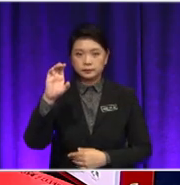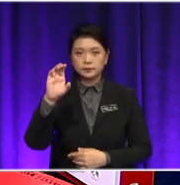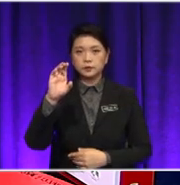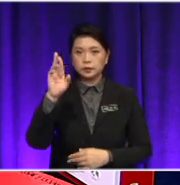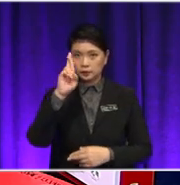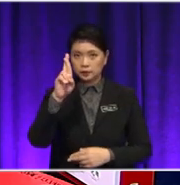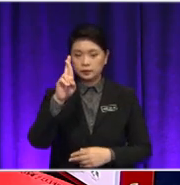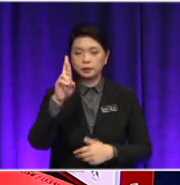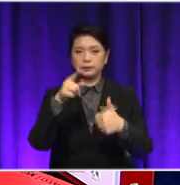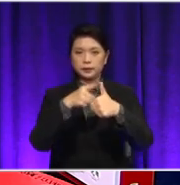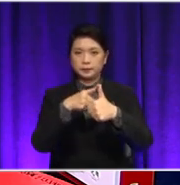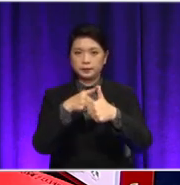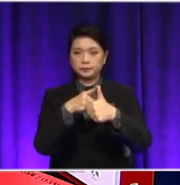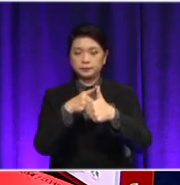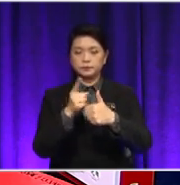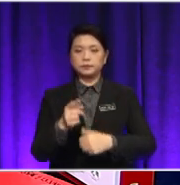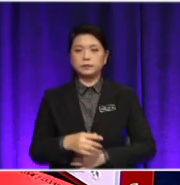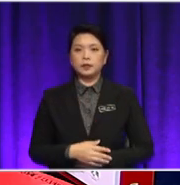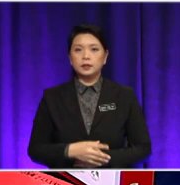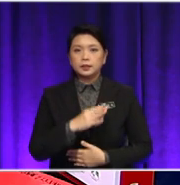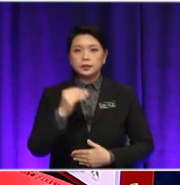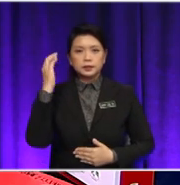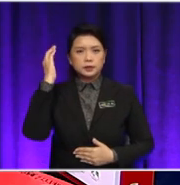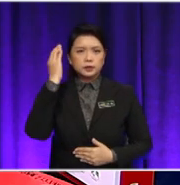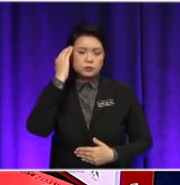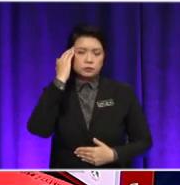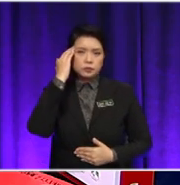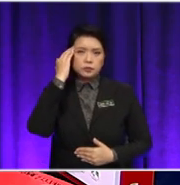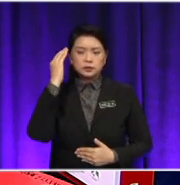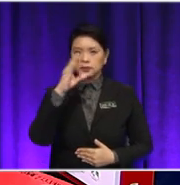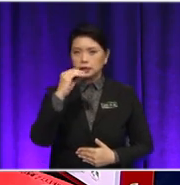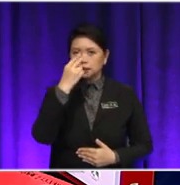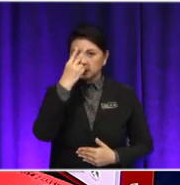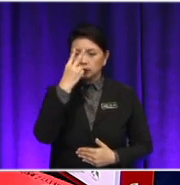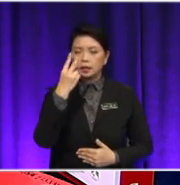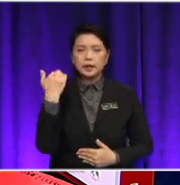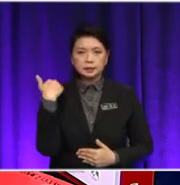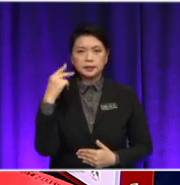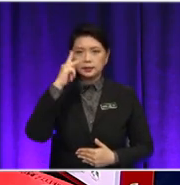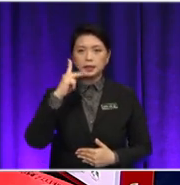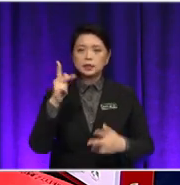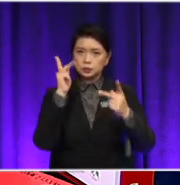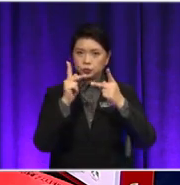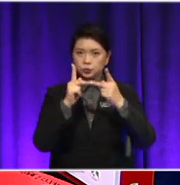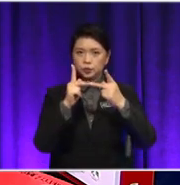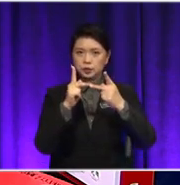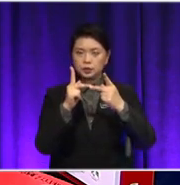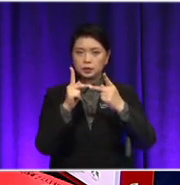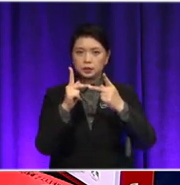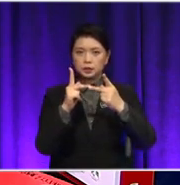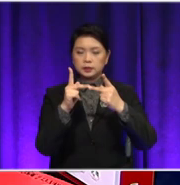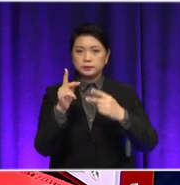dalam keadaan yang tenang dan kita mesti tahu sesuai atau tidak untuk melakukan rawatan rice ini. Okey. Okey, itu berkaitan dengan rice